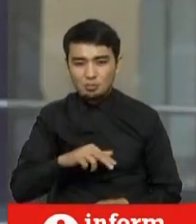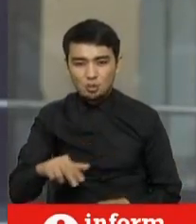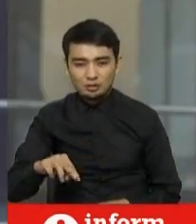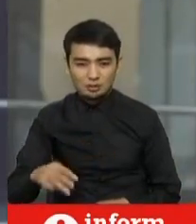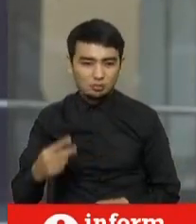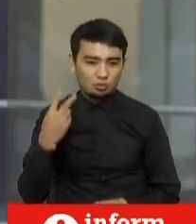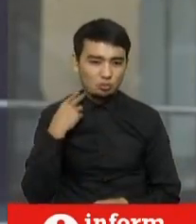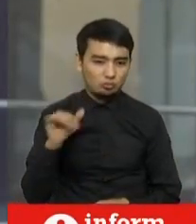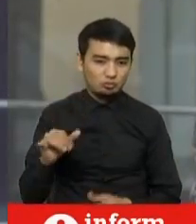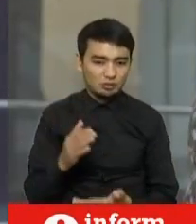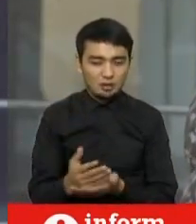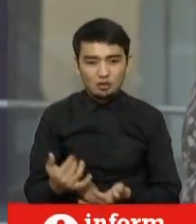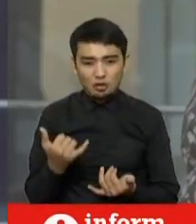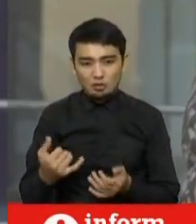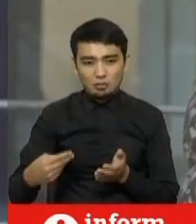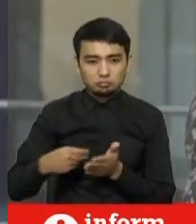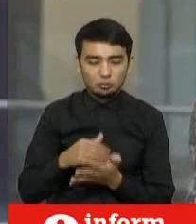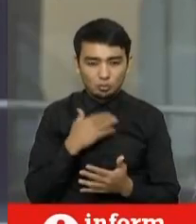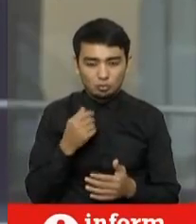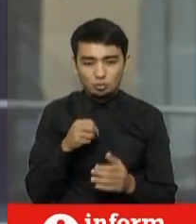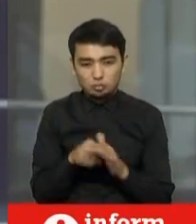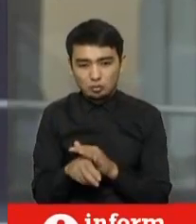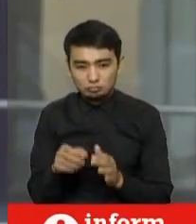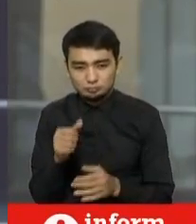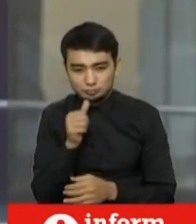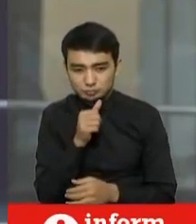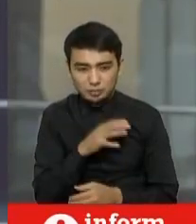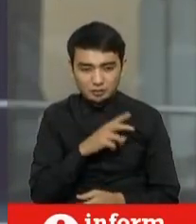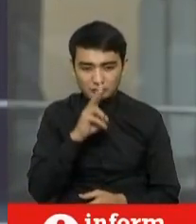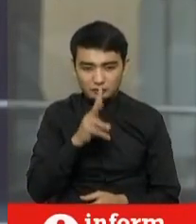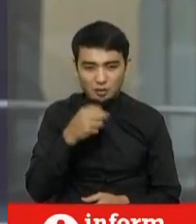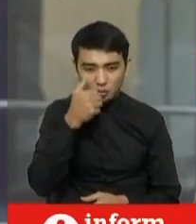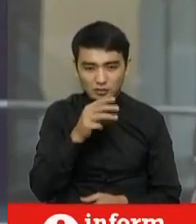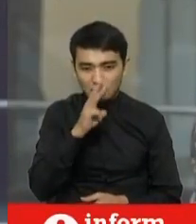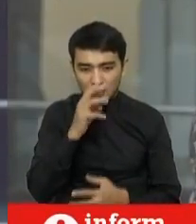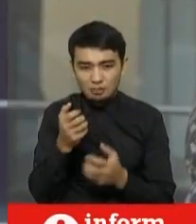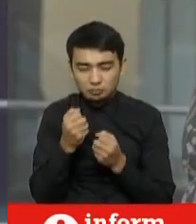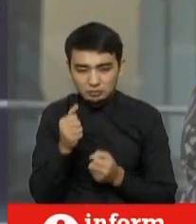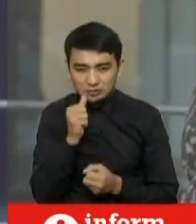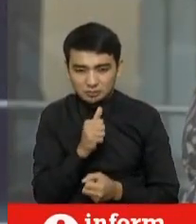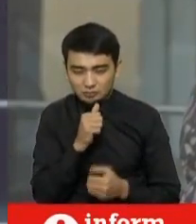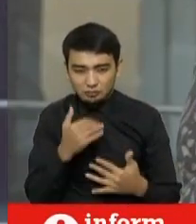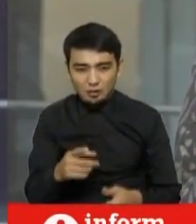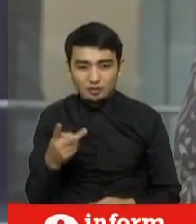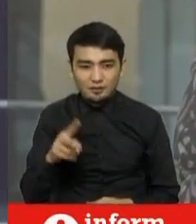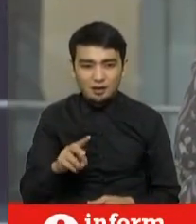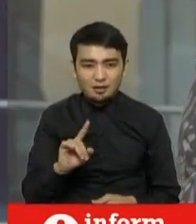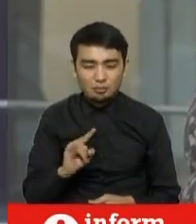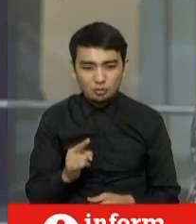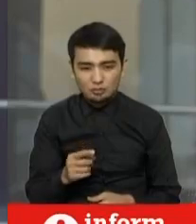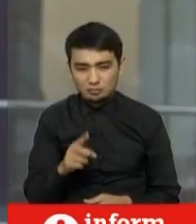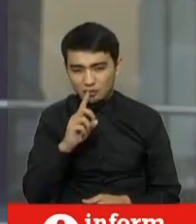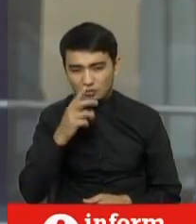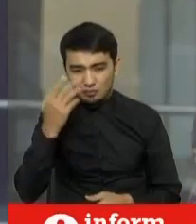қарыз. Қазір төлем жасаудан қашып тығылып жүр. Екі жылдан бері алатын жалақысының көлемін жасырып келеді. Екі балаға бірнеше жыл